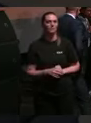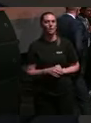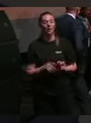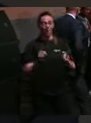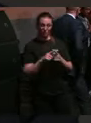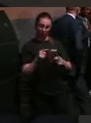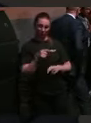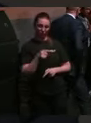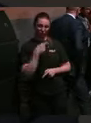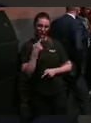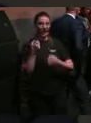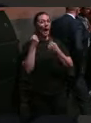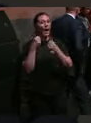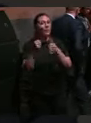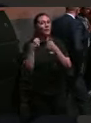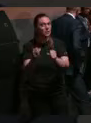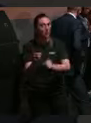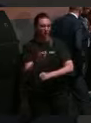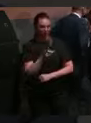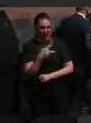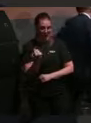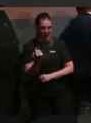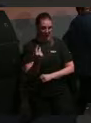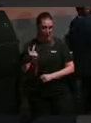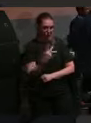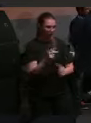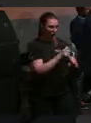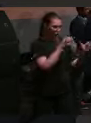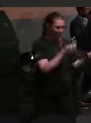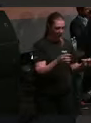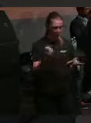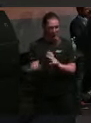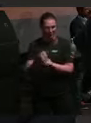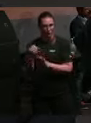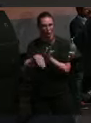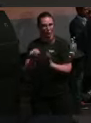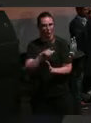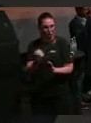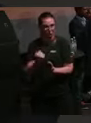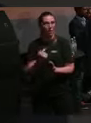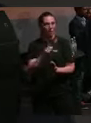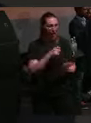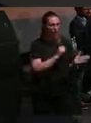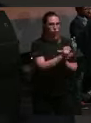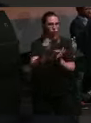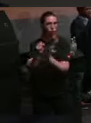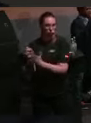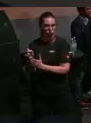for å snakke om energien, så har vi både på Stortinget fremme og i arbeidsprogrammet vårt, programfestet den henstillingen som kom